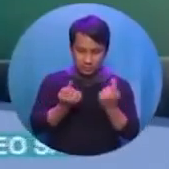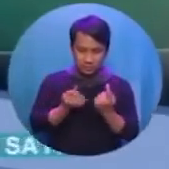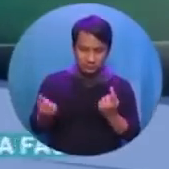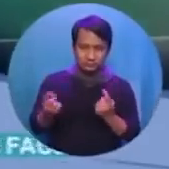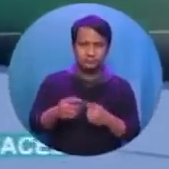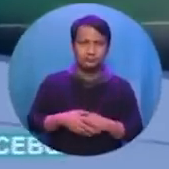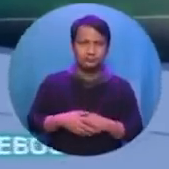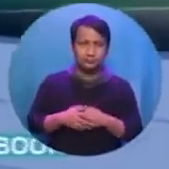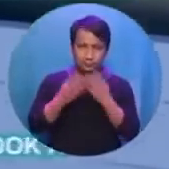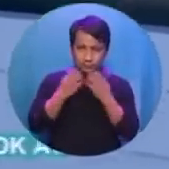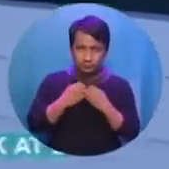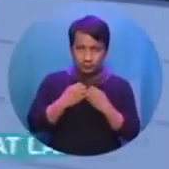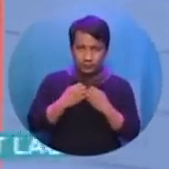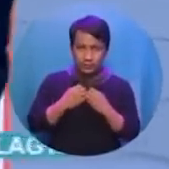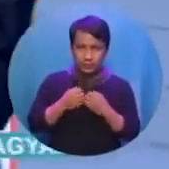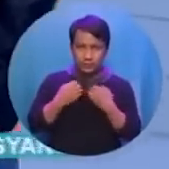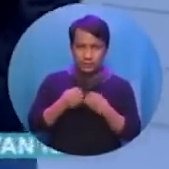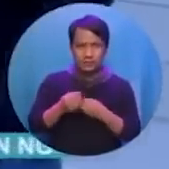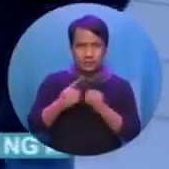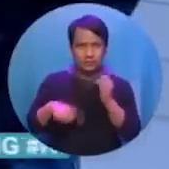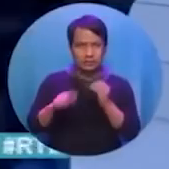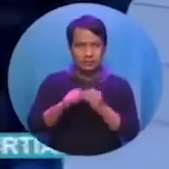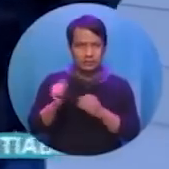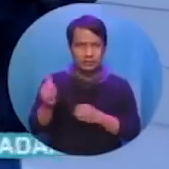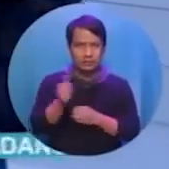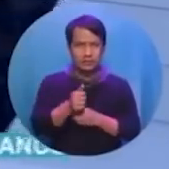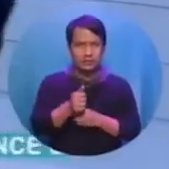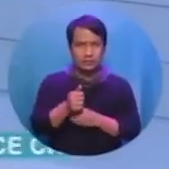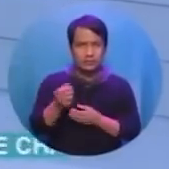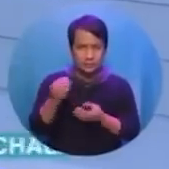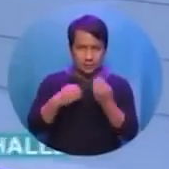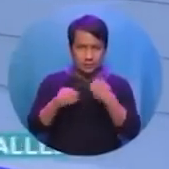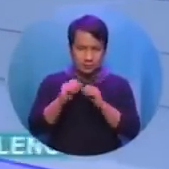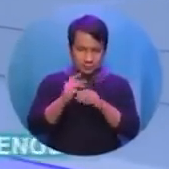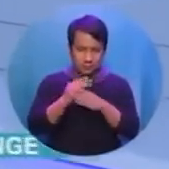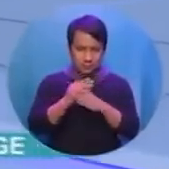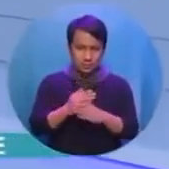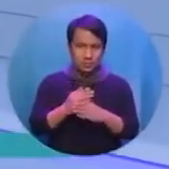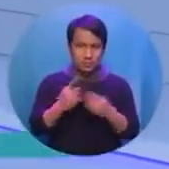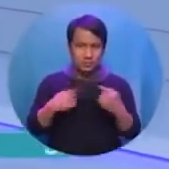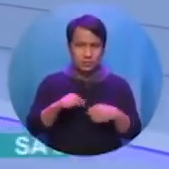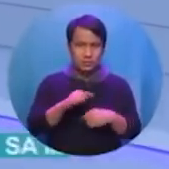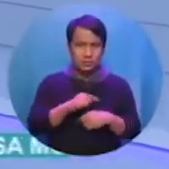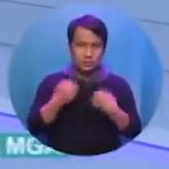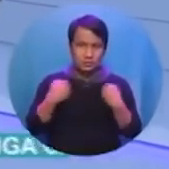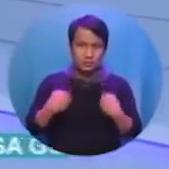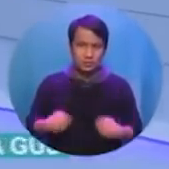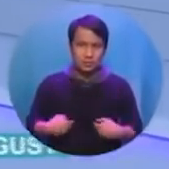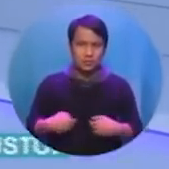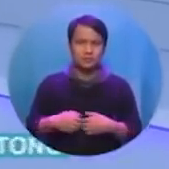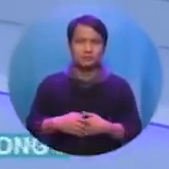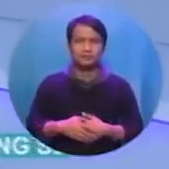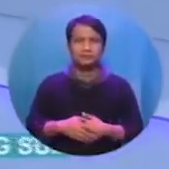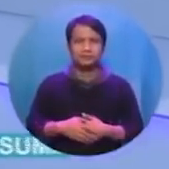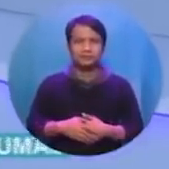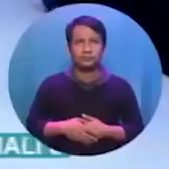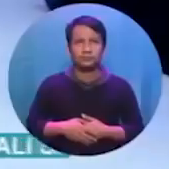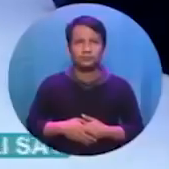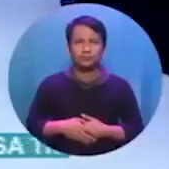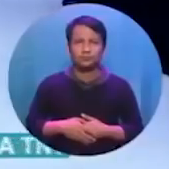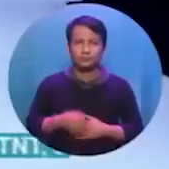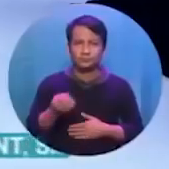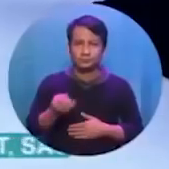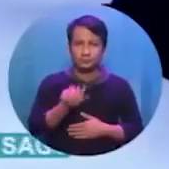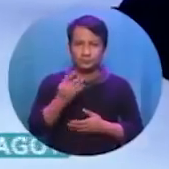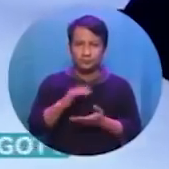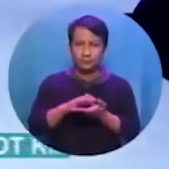capsule. Mura pero siksik lignig pagdating po sa pagbigay proteksyon sa ating immune system. And now, nadial